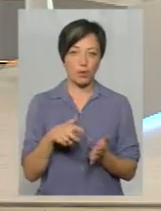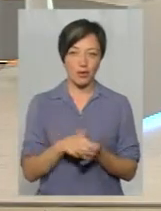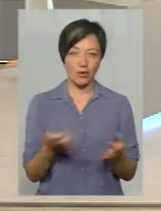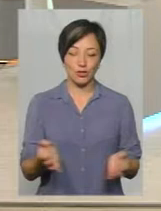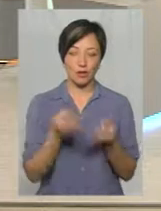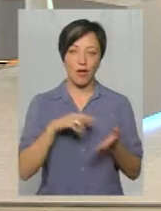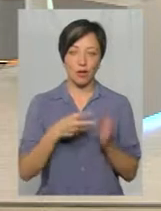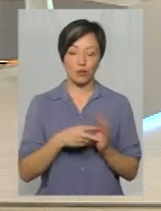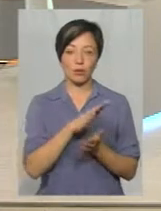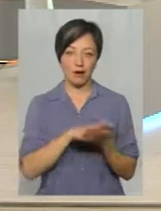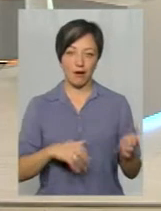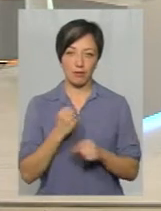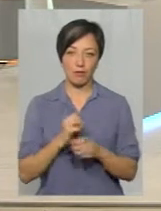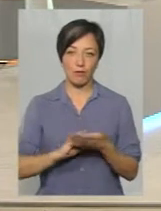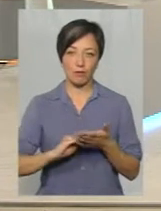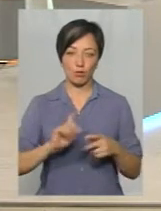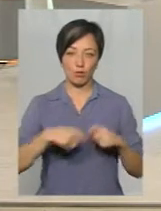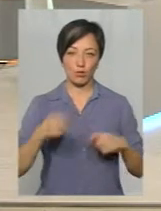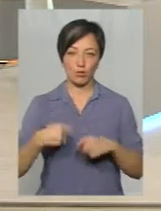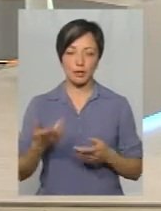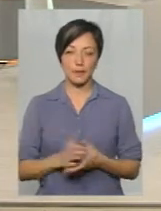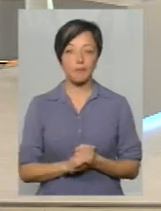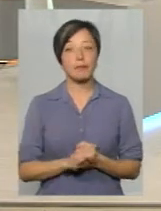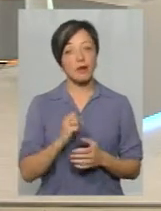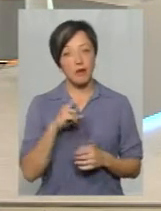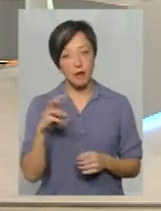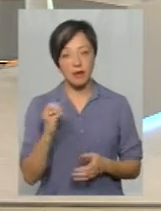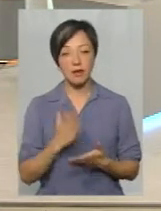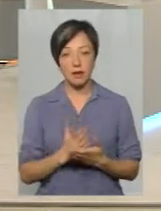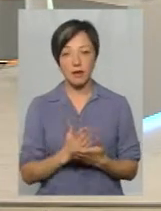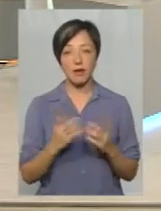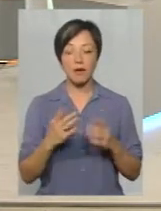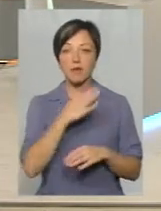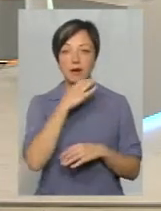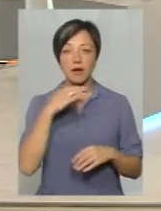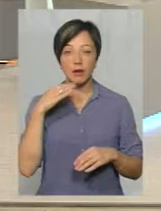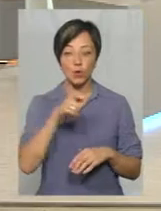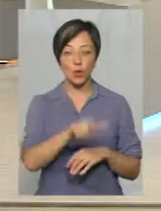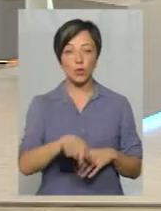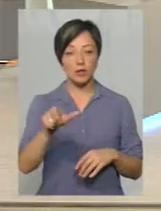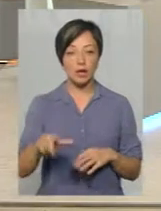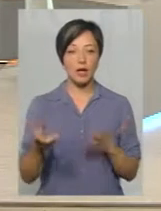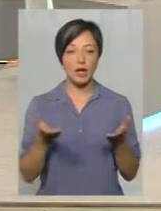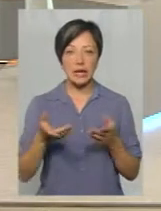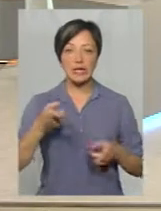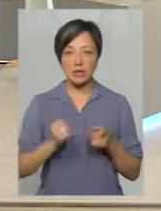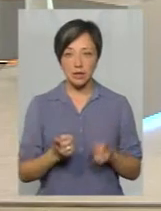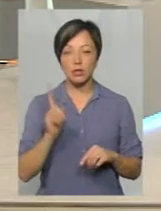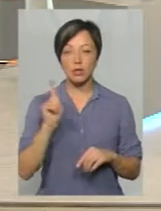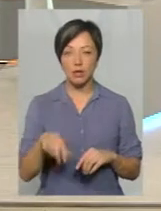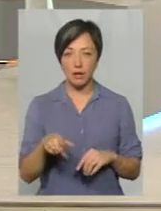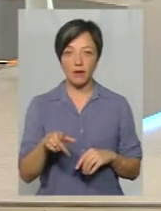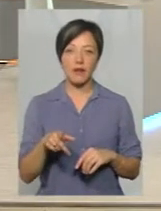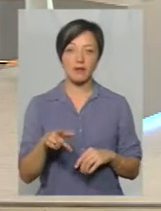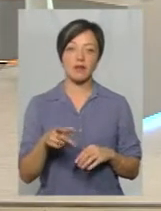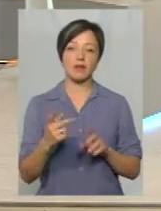і планує його вчиняти далі і далі. Але є дуже велика маса людей, які дійсно навіть нам